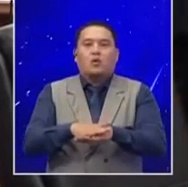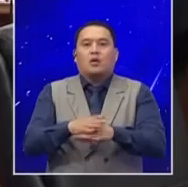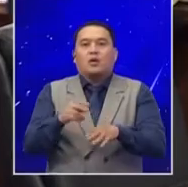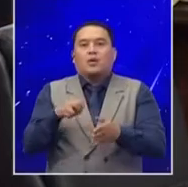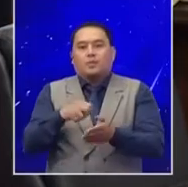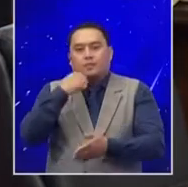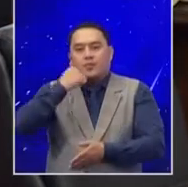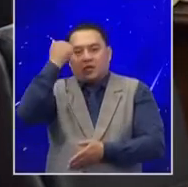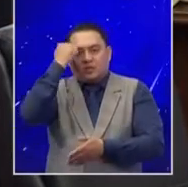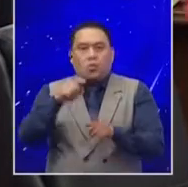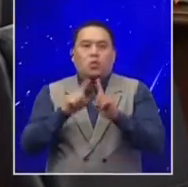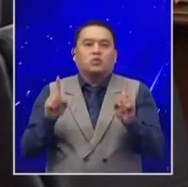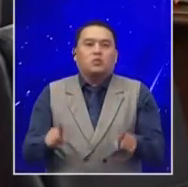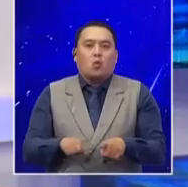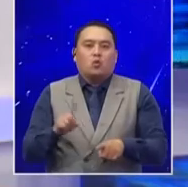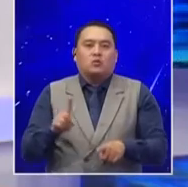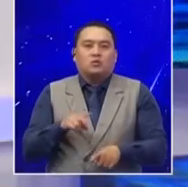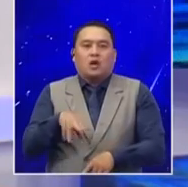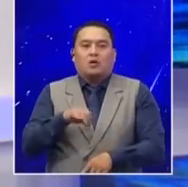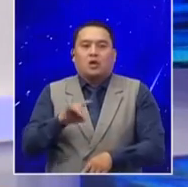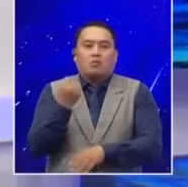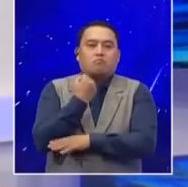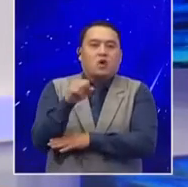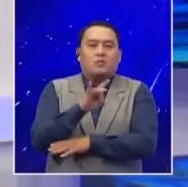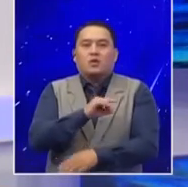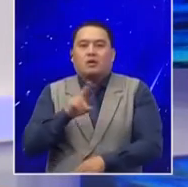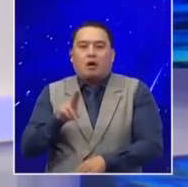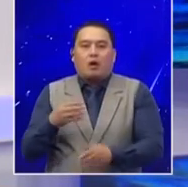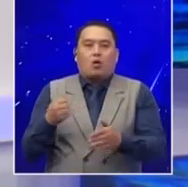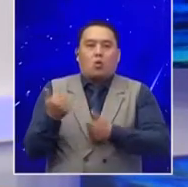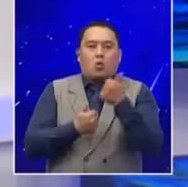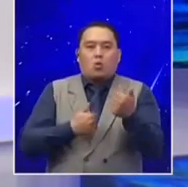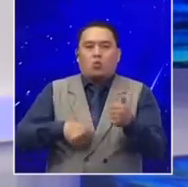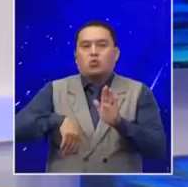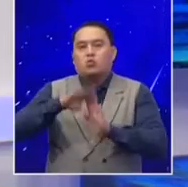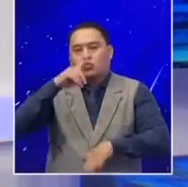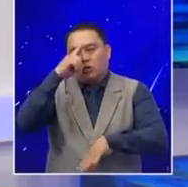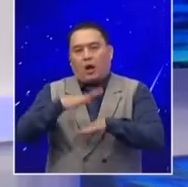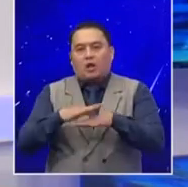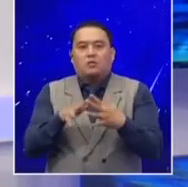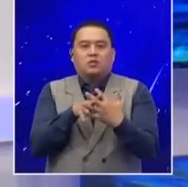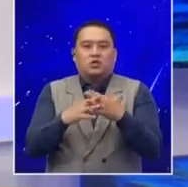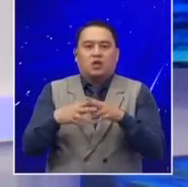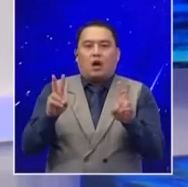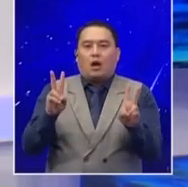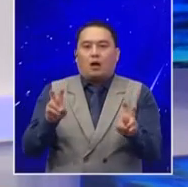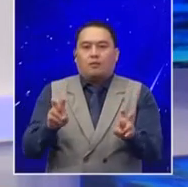вручил благодарственное письмо. Данияр стал победителем республиканского конкурса в номинации «Лучший аким